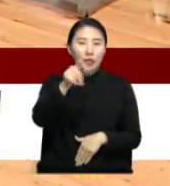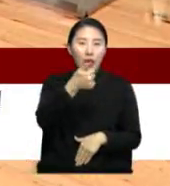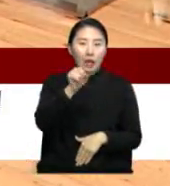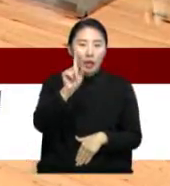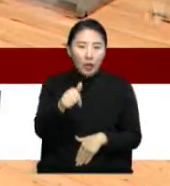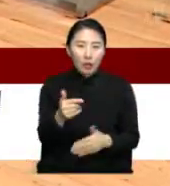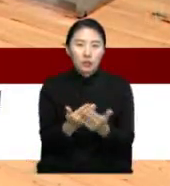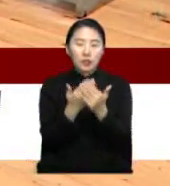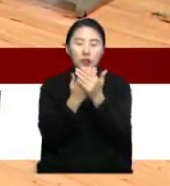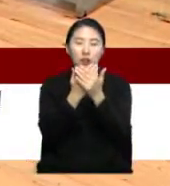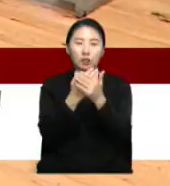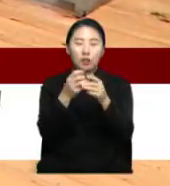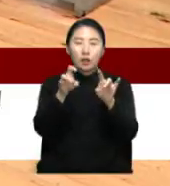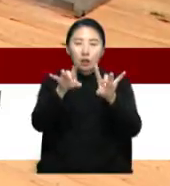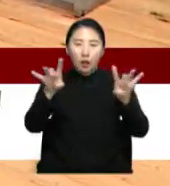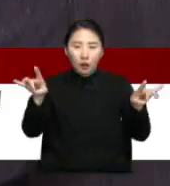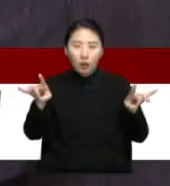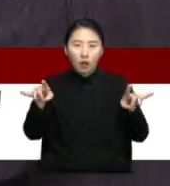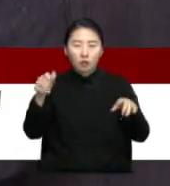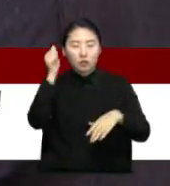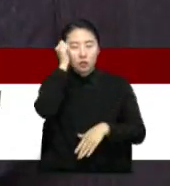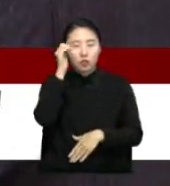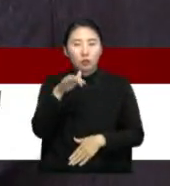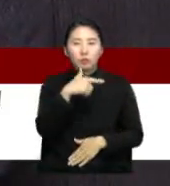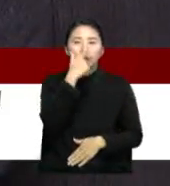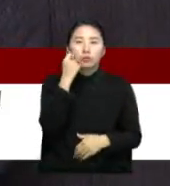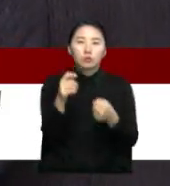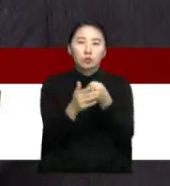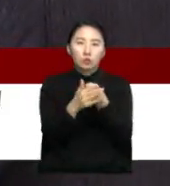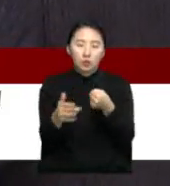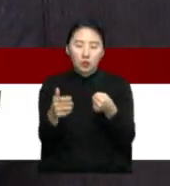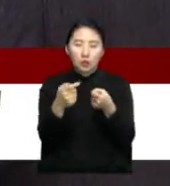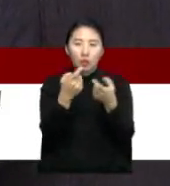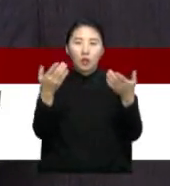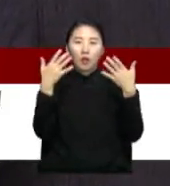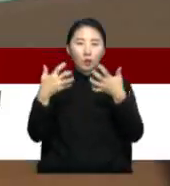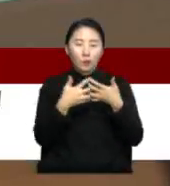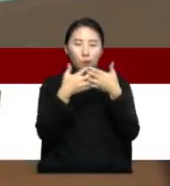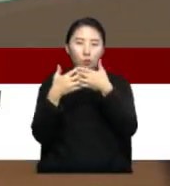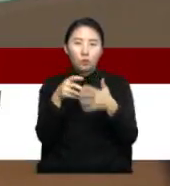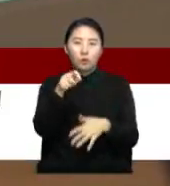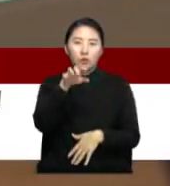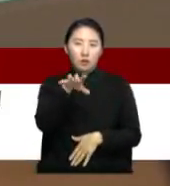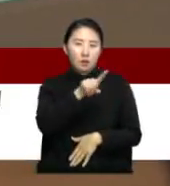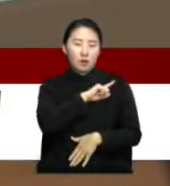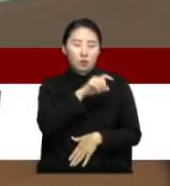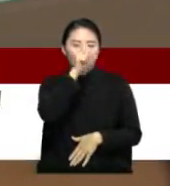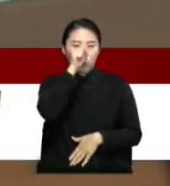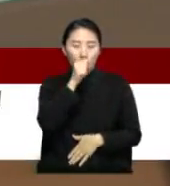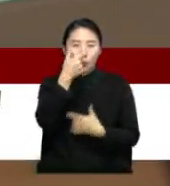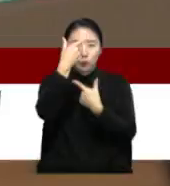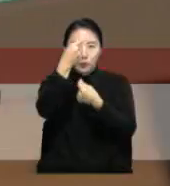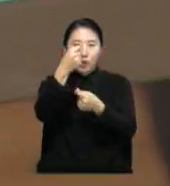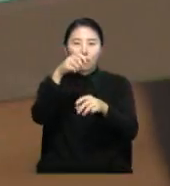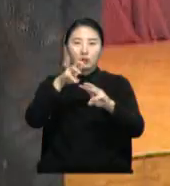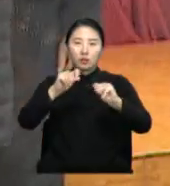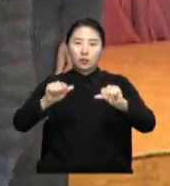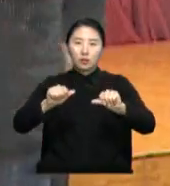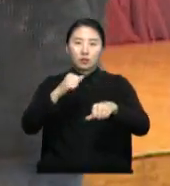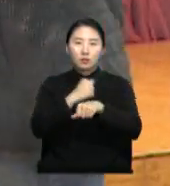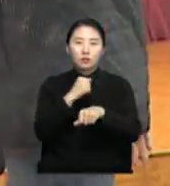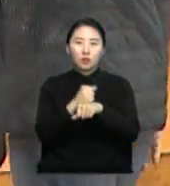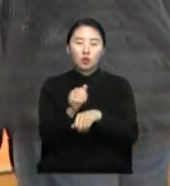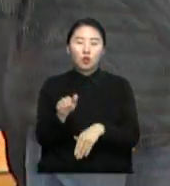한국사학진흥재단 측은 대학마다 기숙사가 모자란 상황에서 대학교가 밀집한 이곳이 최적의 장소라는 입장입니다.